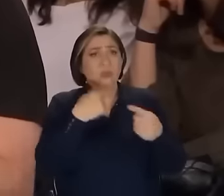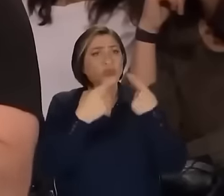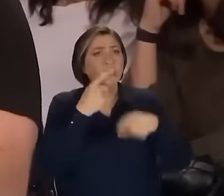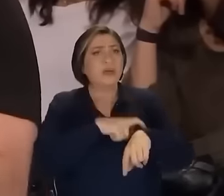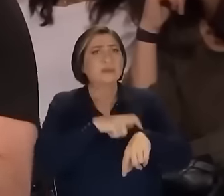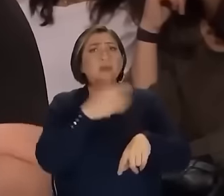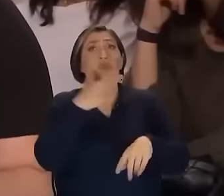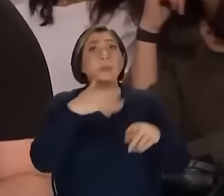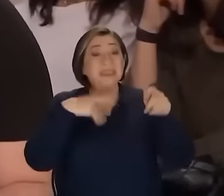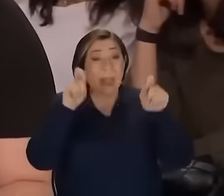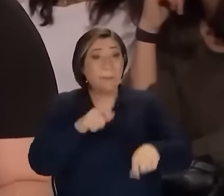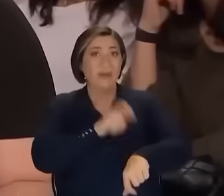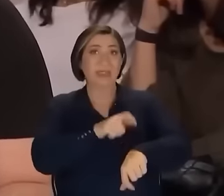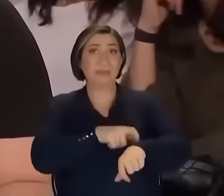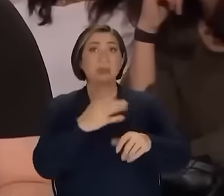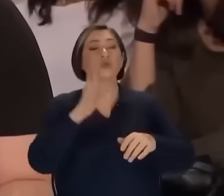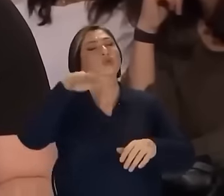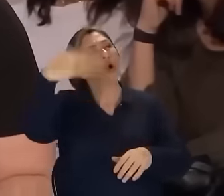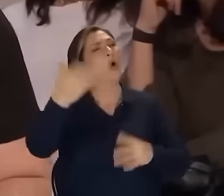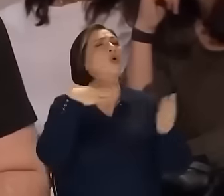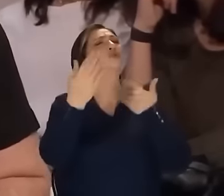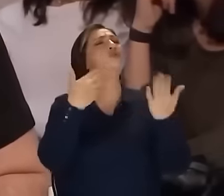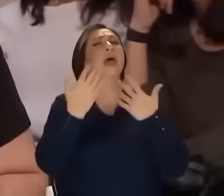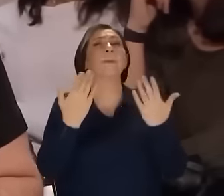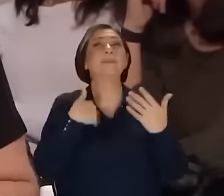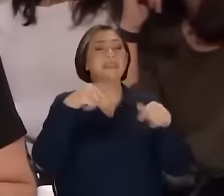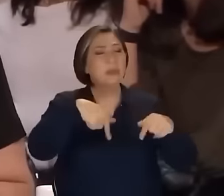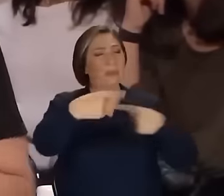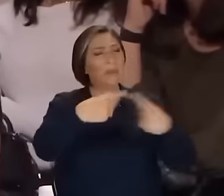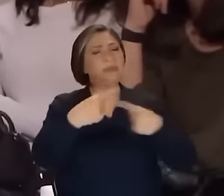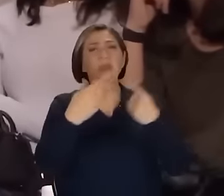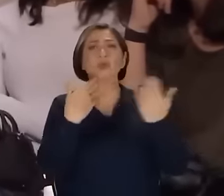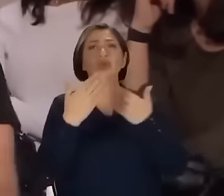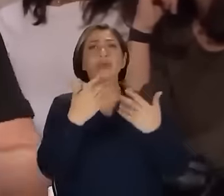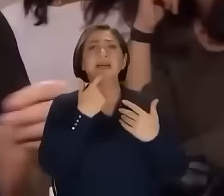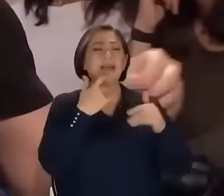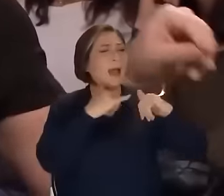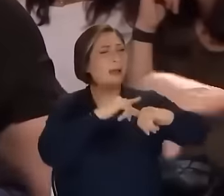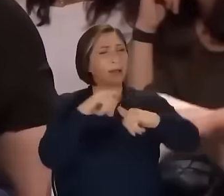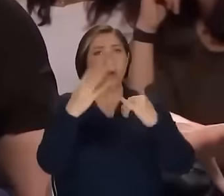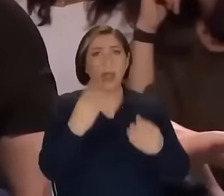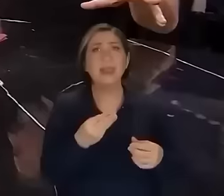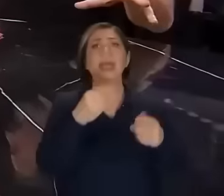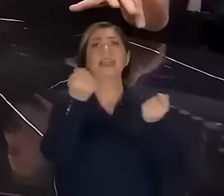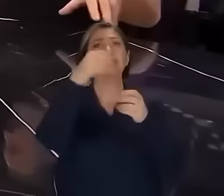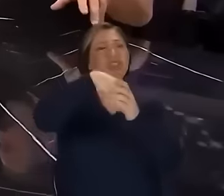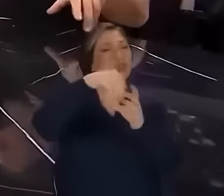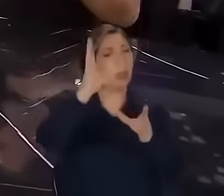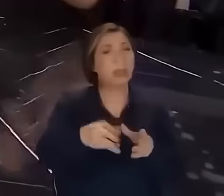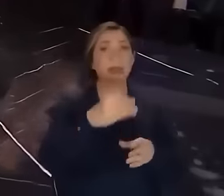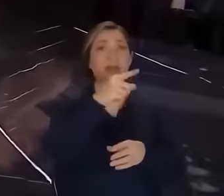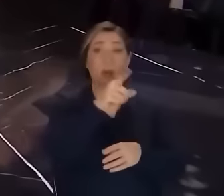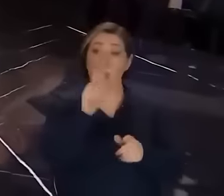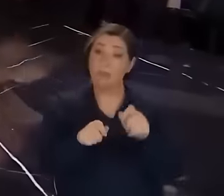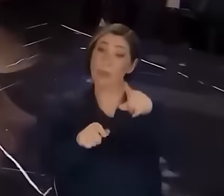konuşacak vaktimiz yok ki, bizim yapma vaktimiz yani. Evet, sonra konuşsunlar. Biz şimdi birbirimizi konuşuyoruz hep, akranlar. İşin içindekiler. Sen öyle